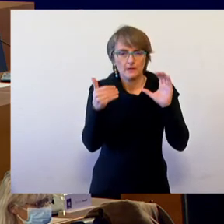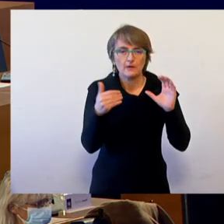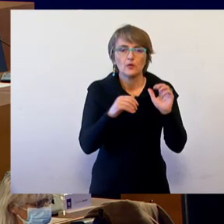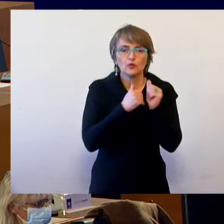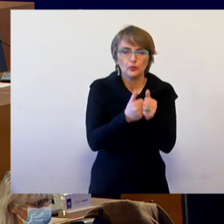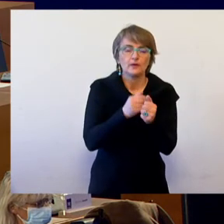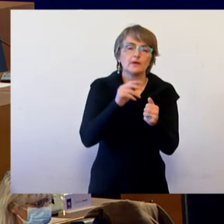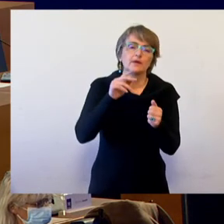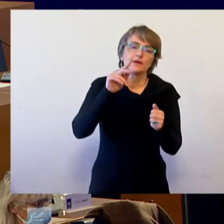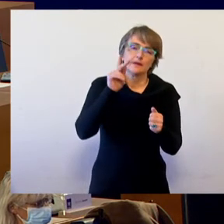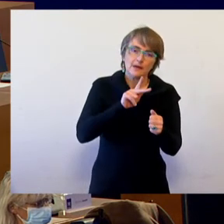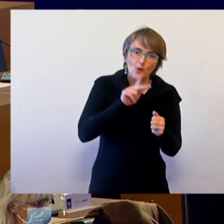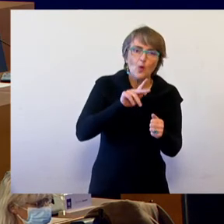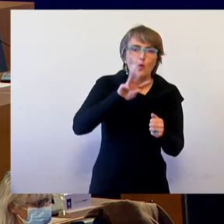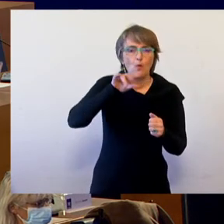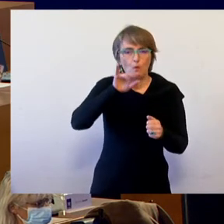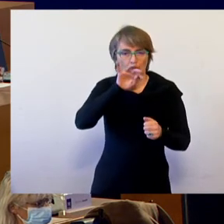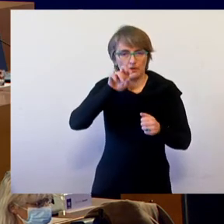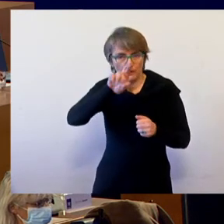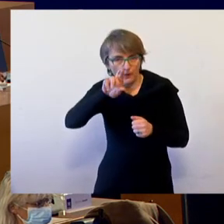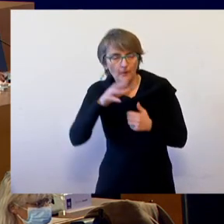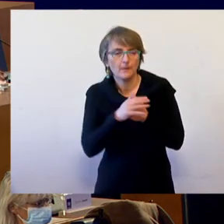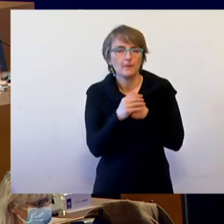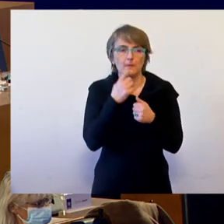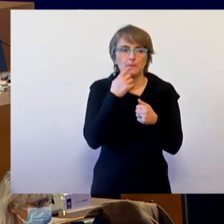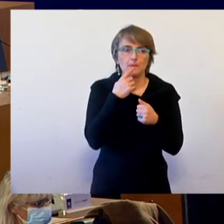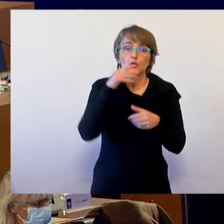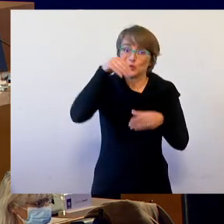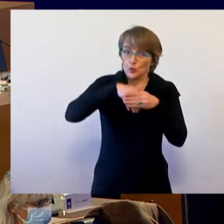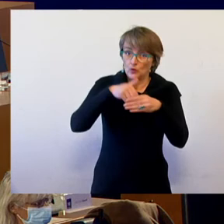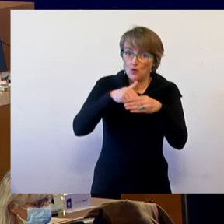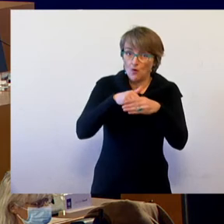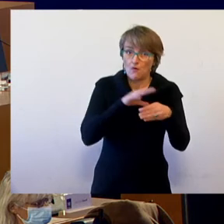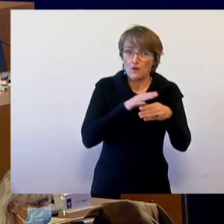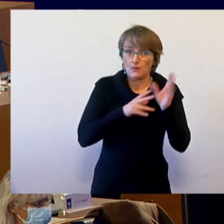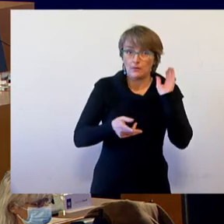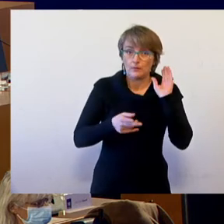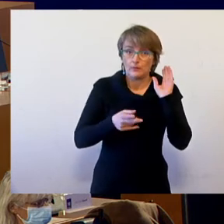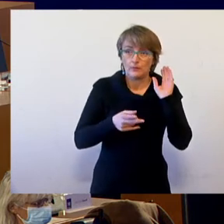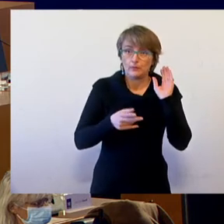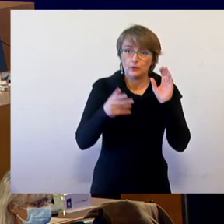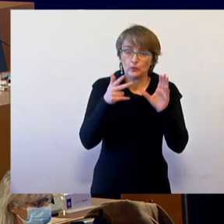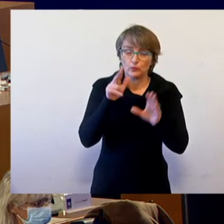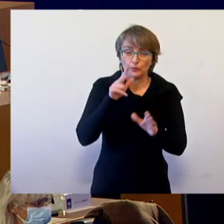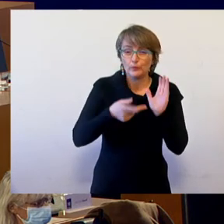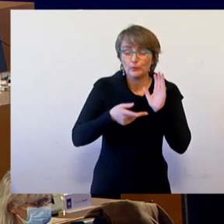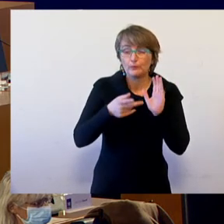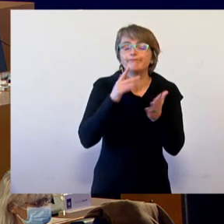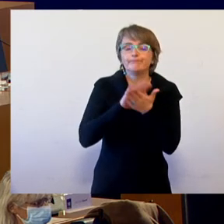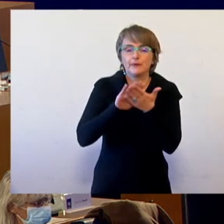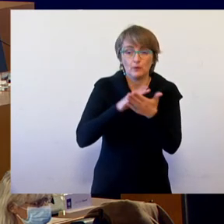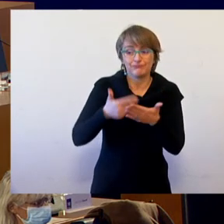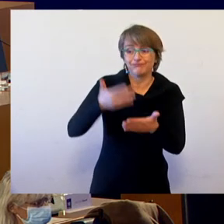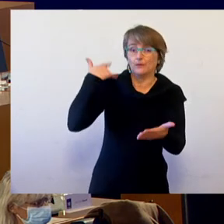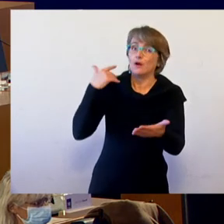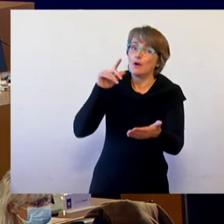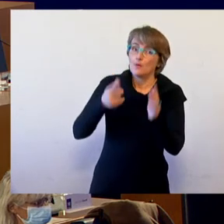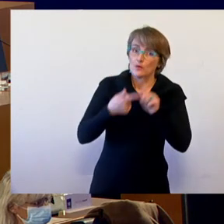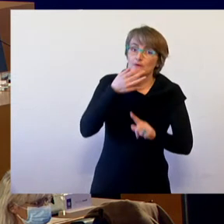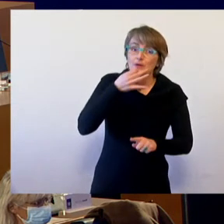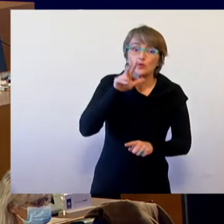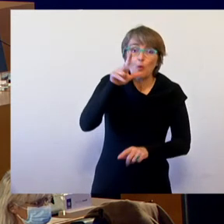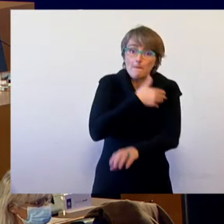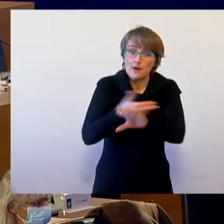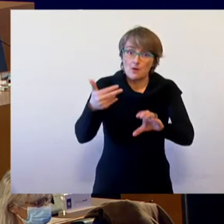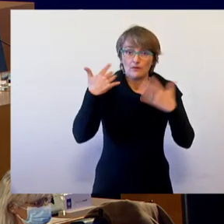cumac, dont plus de 3, je vous tenais à le dire, plus de 3 millions depuis le début de notre mandat, pour un montant